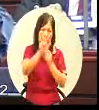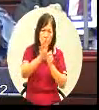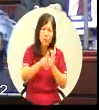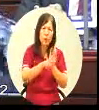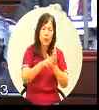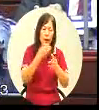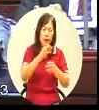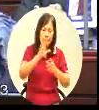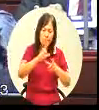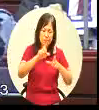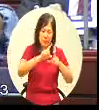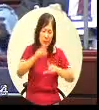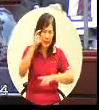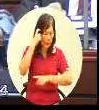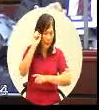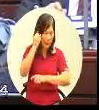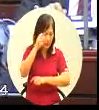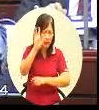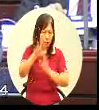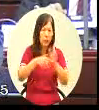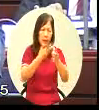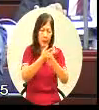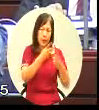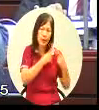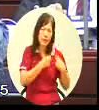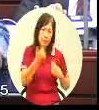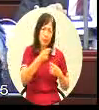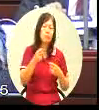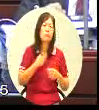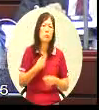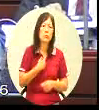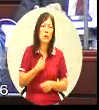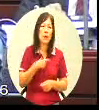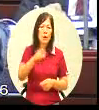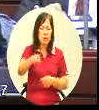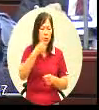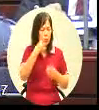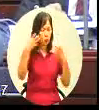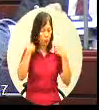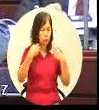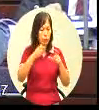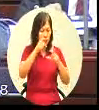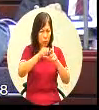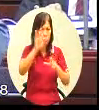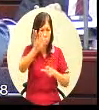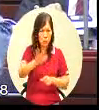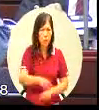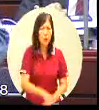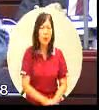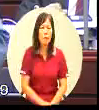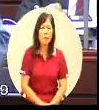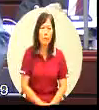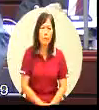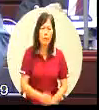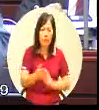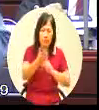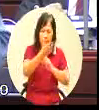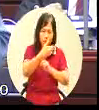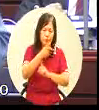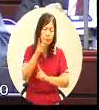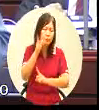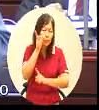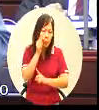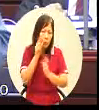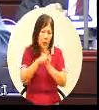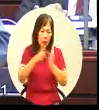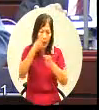大的意义，一定要让参演了解。黑起列双窟，那安呢？基丁的尖冷